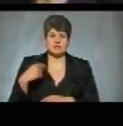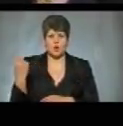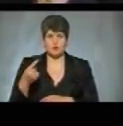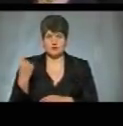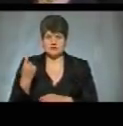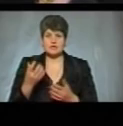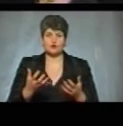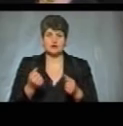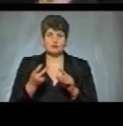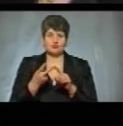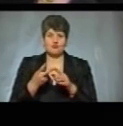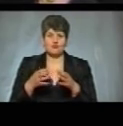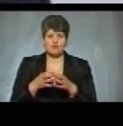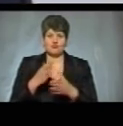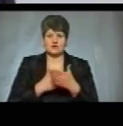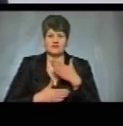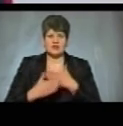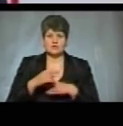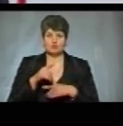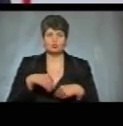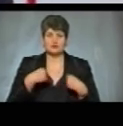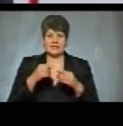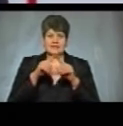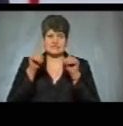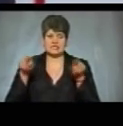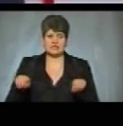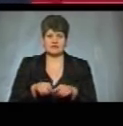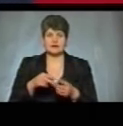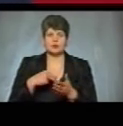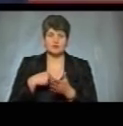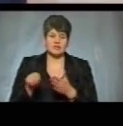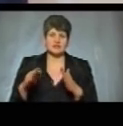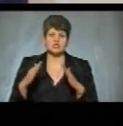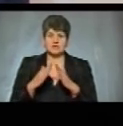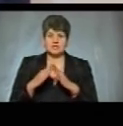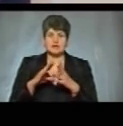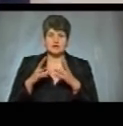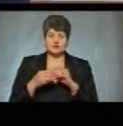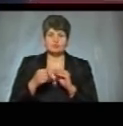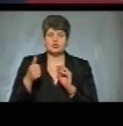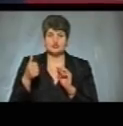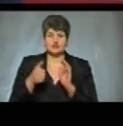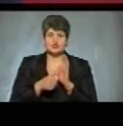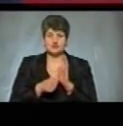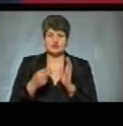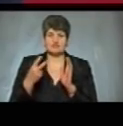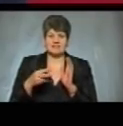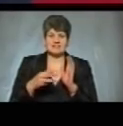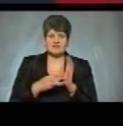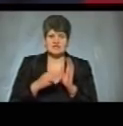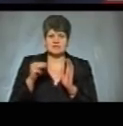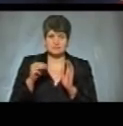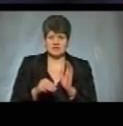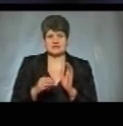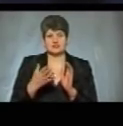областей. Отримав другу групу інвалідності. Йому вручили сертифікат для придбання житла на суму 628 тисяч